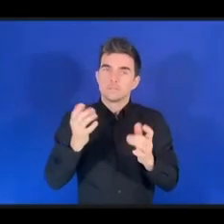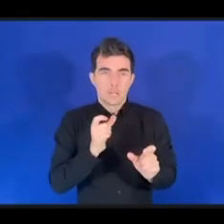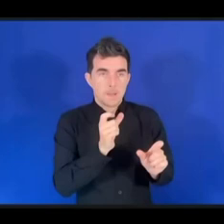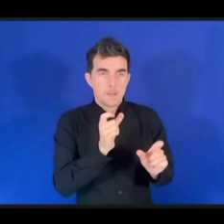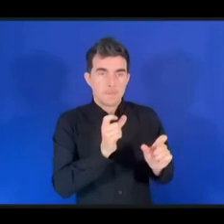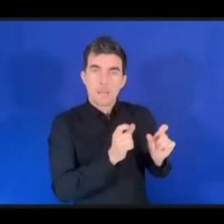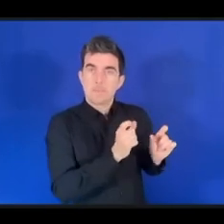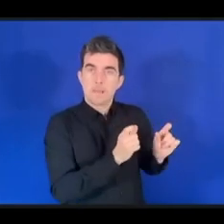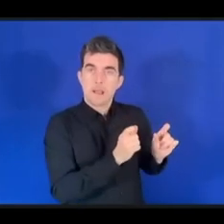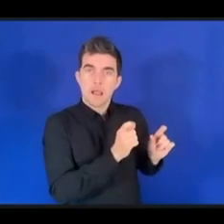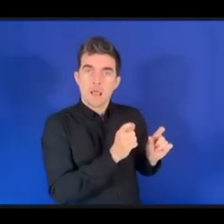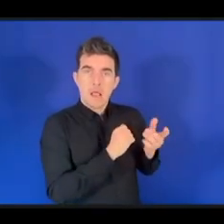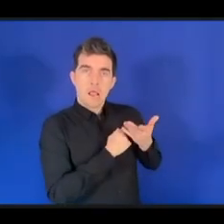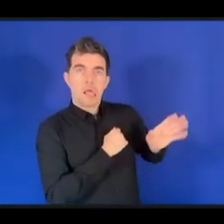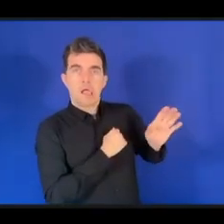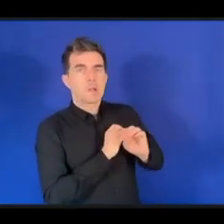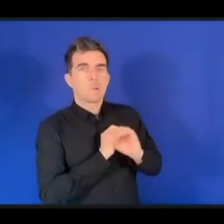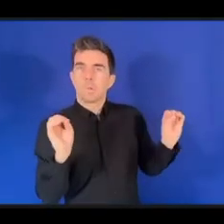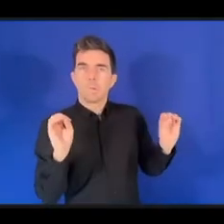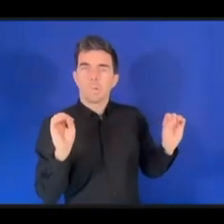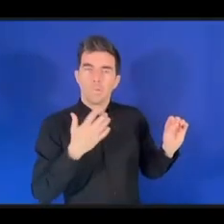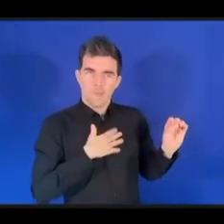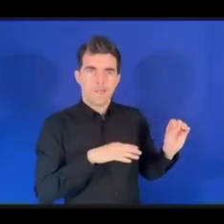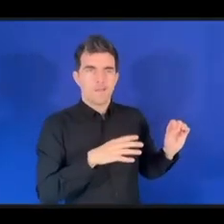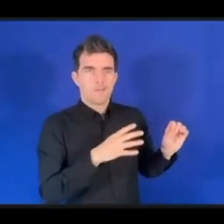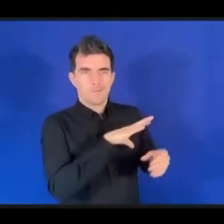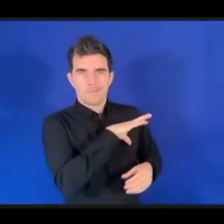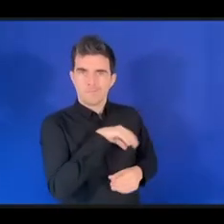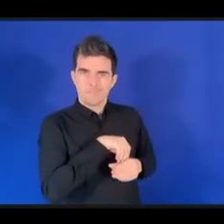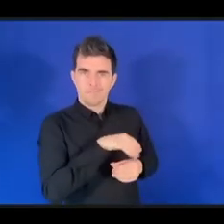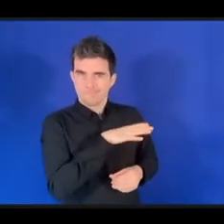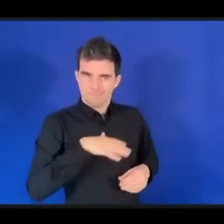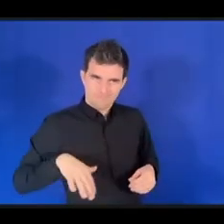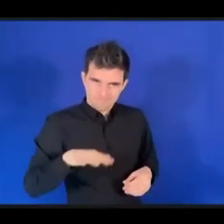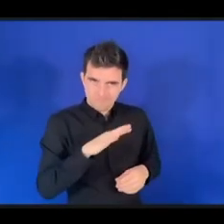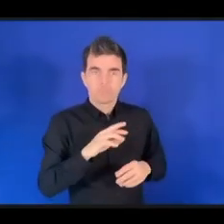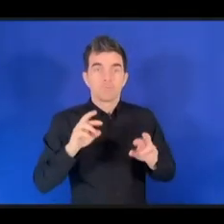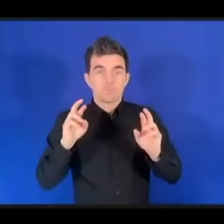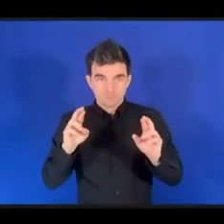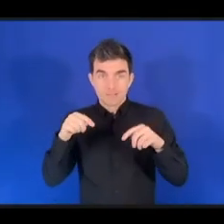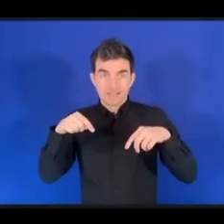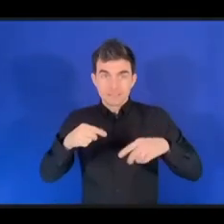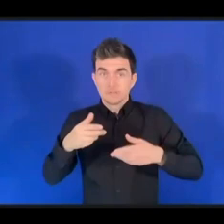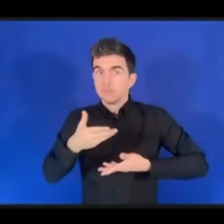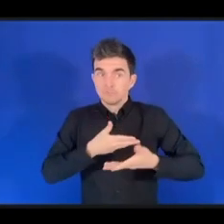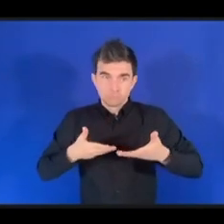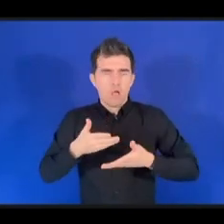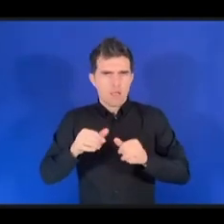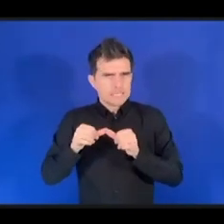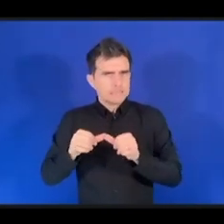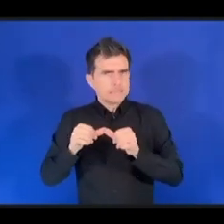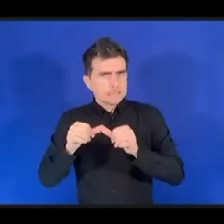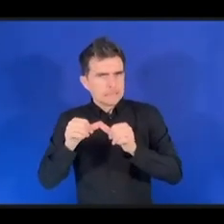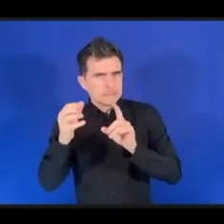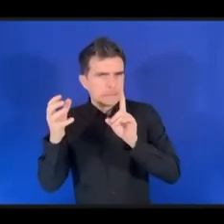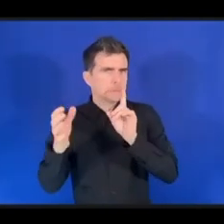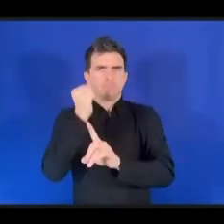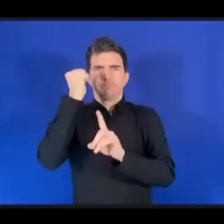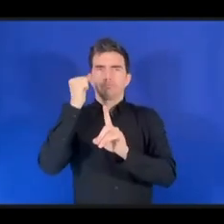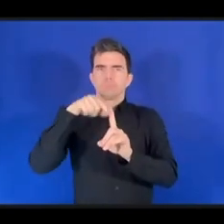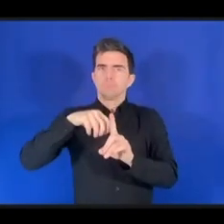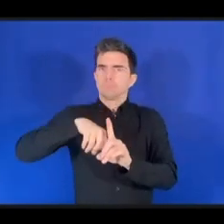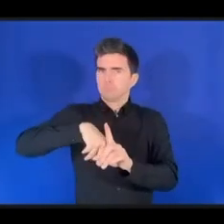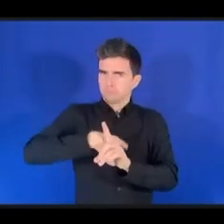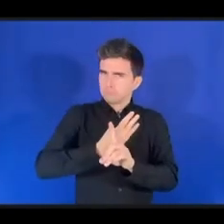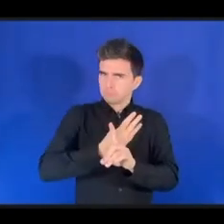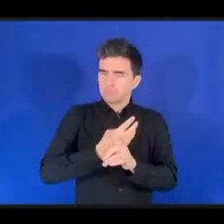的工作呢，将有助于促成 SDG 可持续发展目标的实现。京都曾在